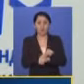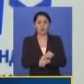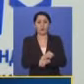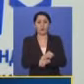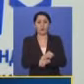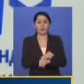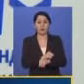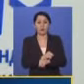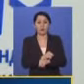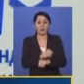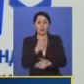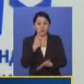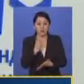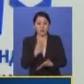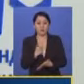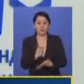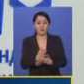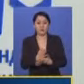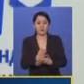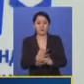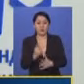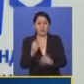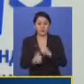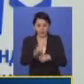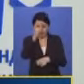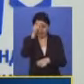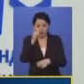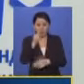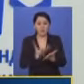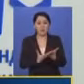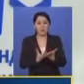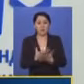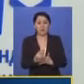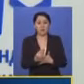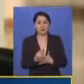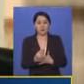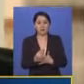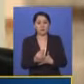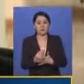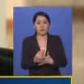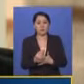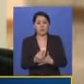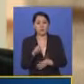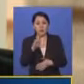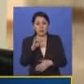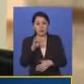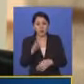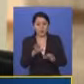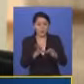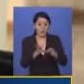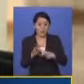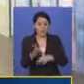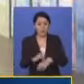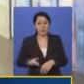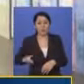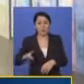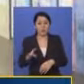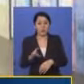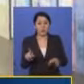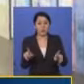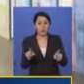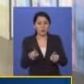сақтандырылған, біз өзіміз сақтандырылған есін төліп атамыз, ай сайын төлінің жатат жұмысымыз орындан. Тайынша Көпсалалы ауданаралық ауруханасында